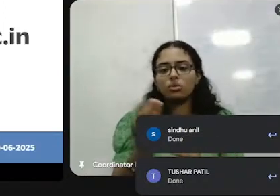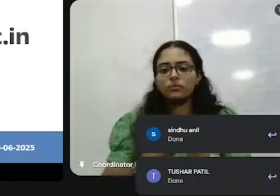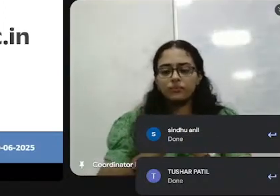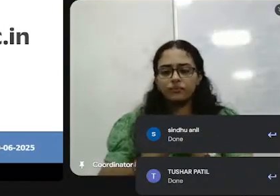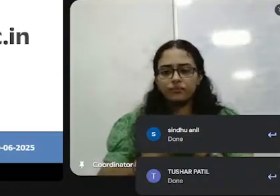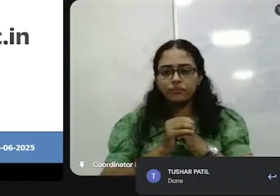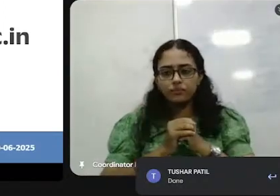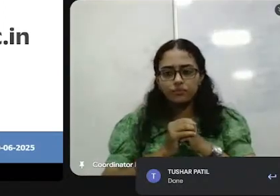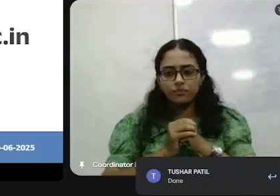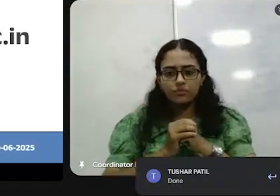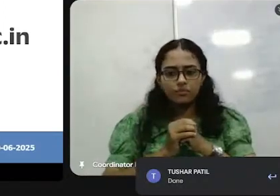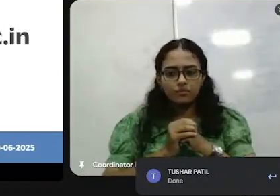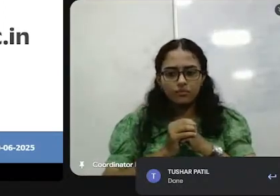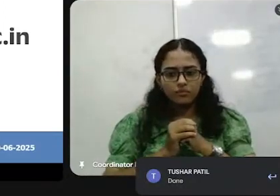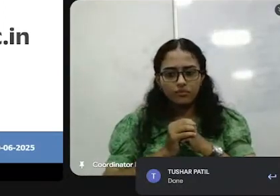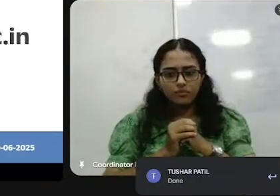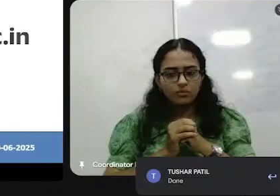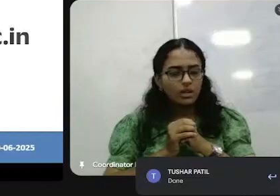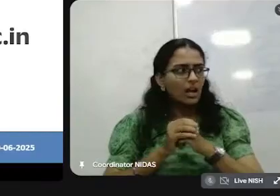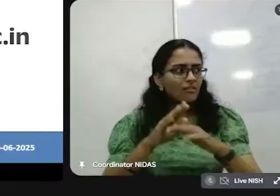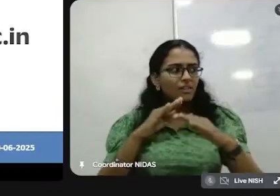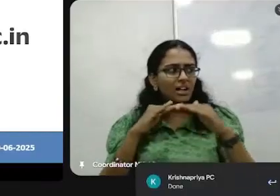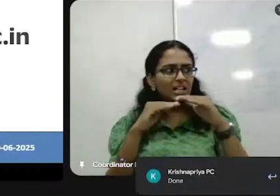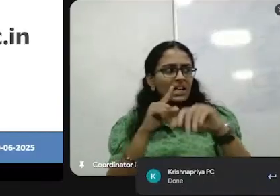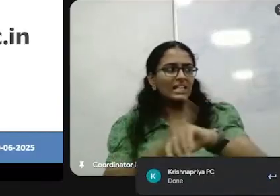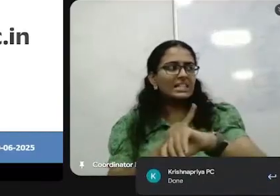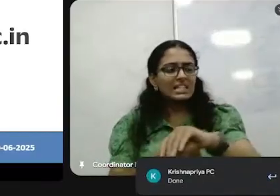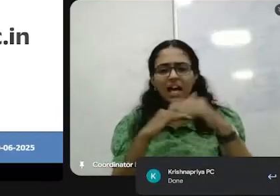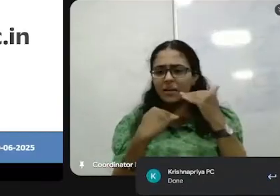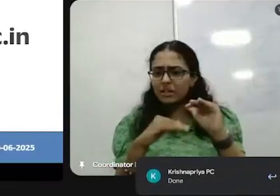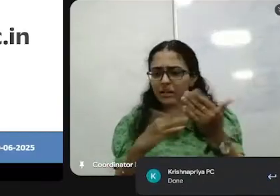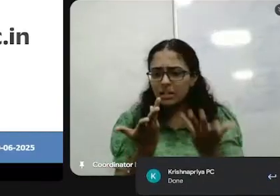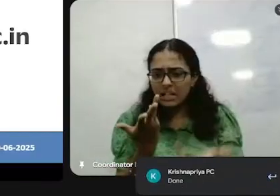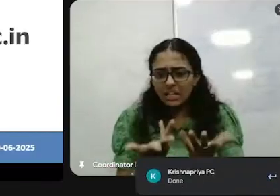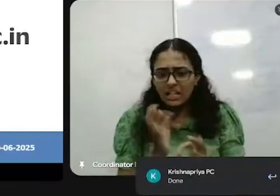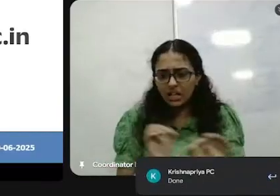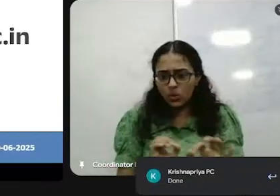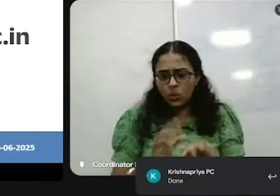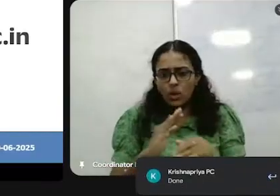അതിന് ഒരു 2 year ടൈം ഫ്രെയിം ഒന്നുമില്ല അല്ലെ? ഇനിയും റിക്കവർ ആവാം.